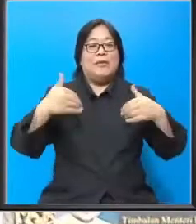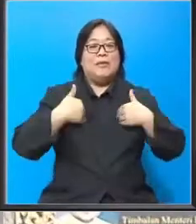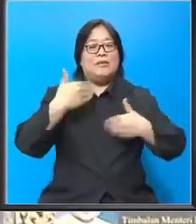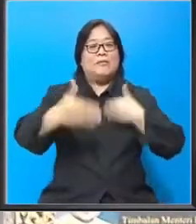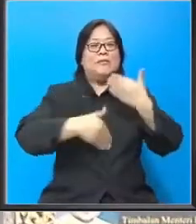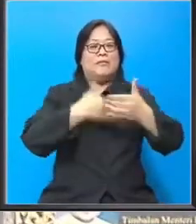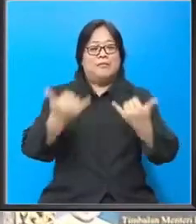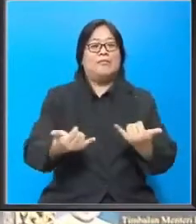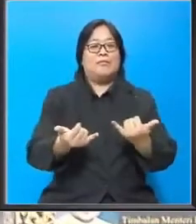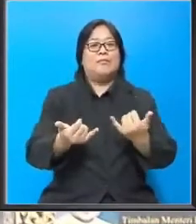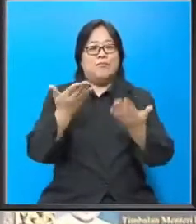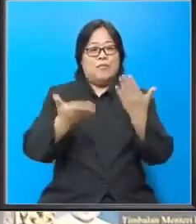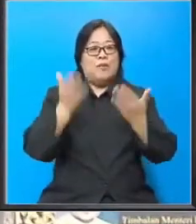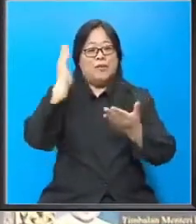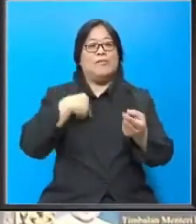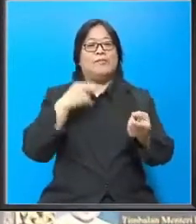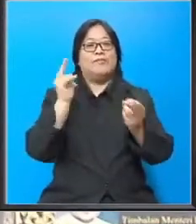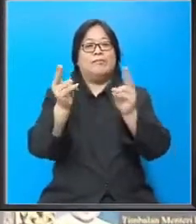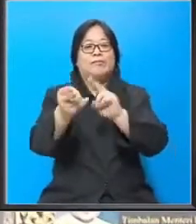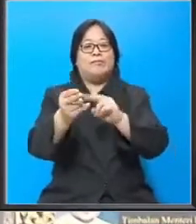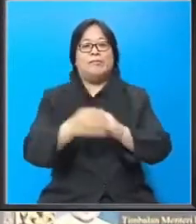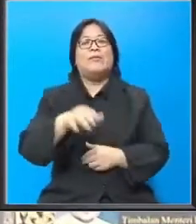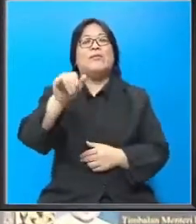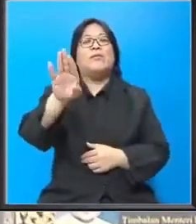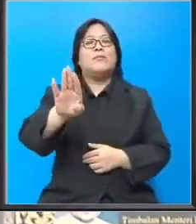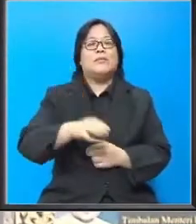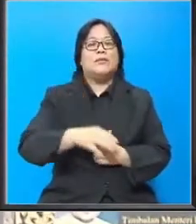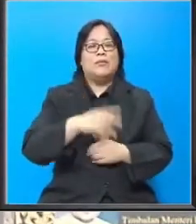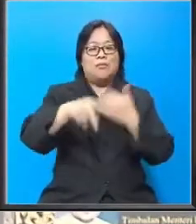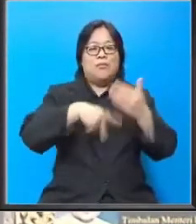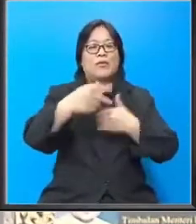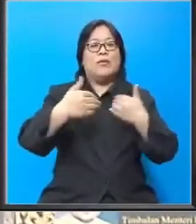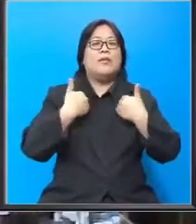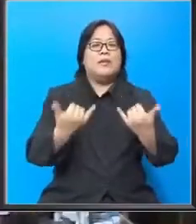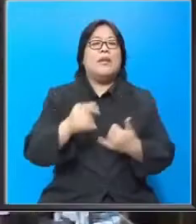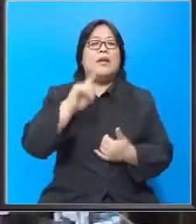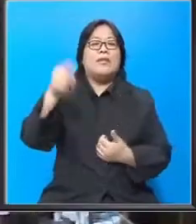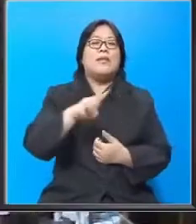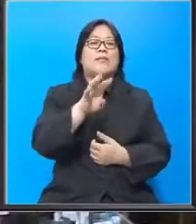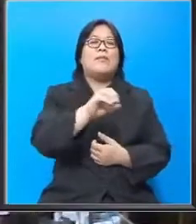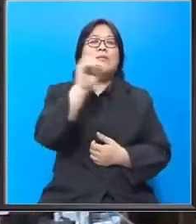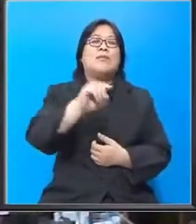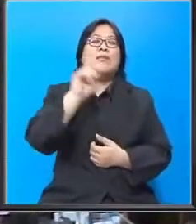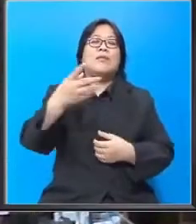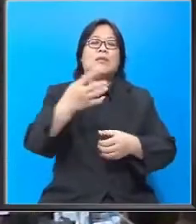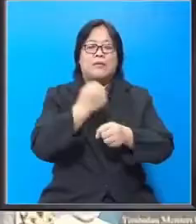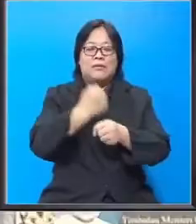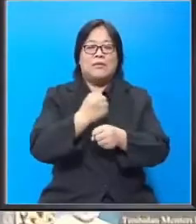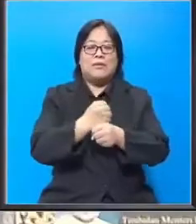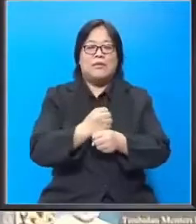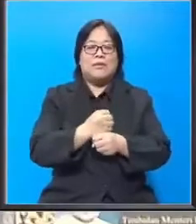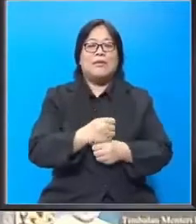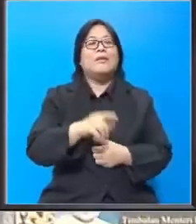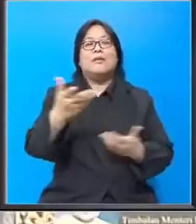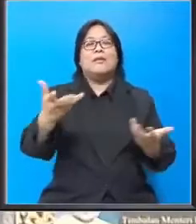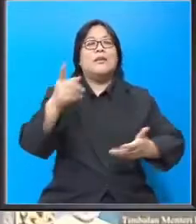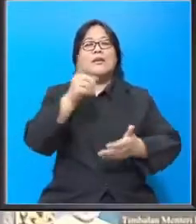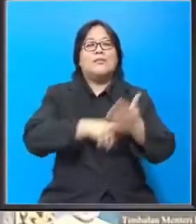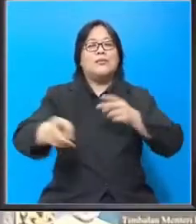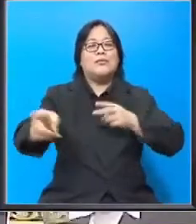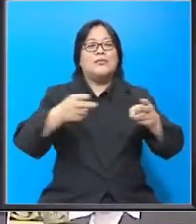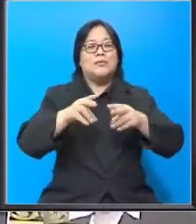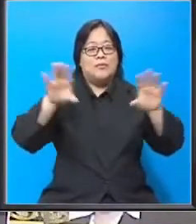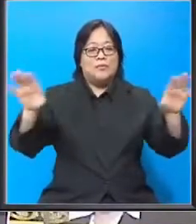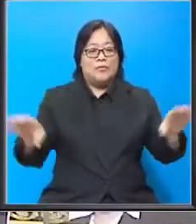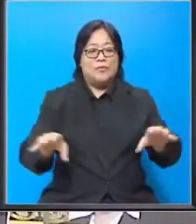lagi masalah yang dihadapi oleh berbagai juga keren yang sedia ada hanya 40 ratus yang tetap kerja jadi apa